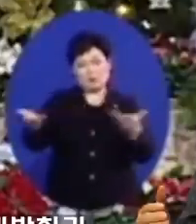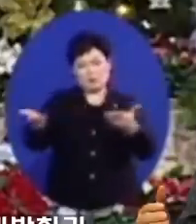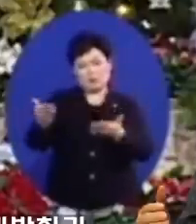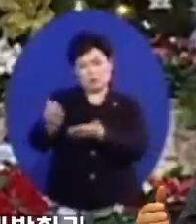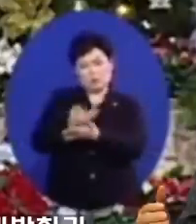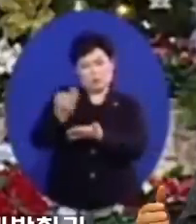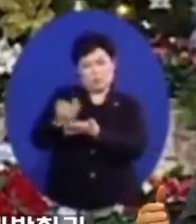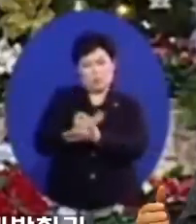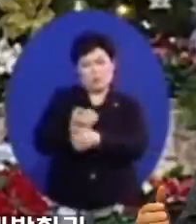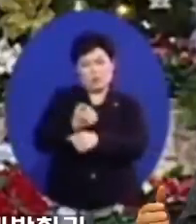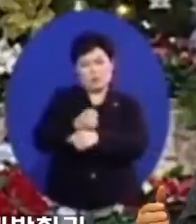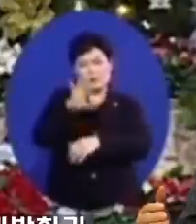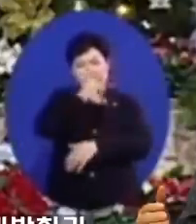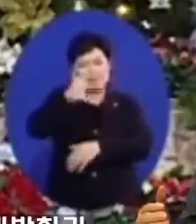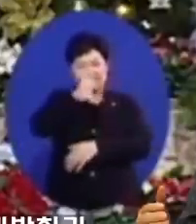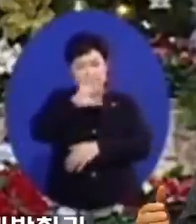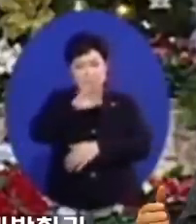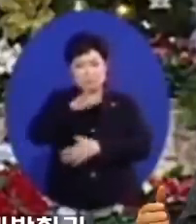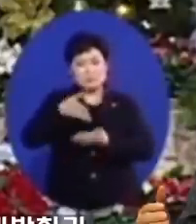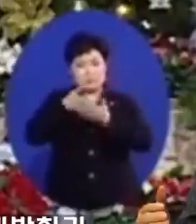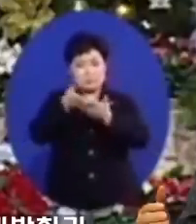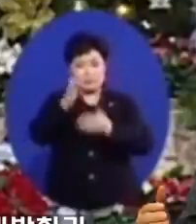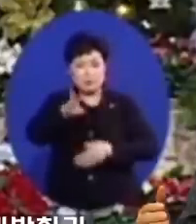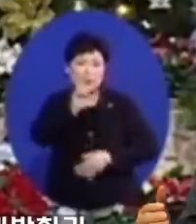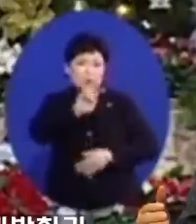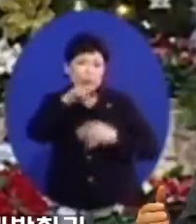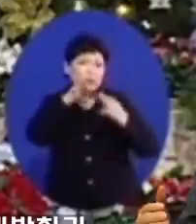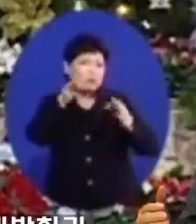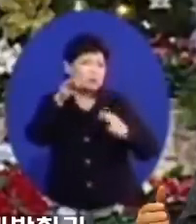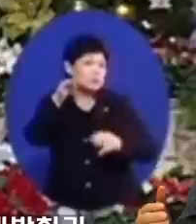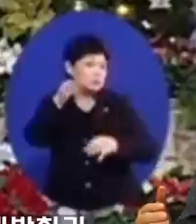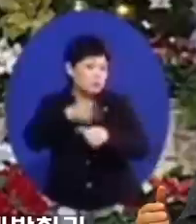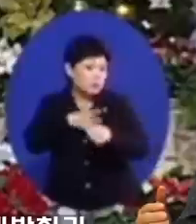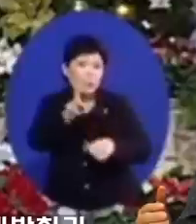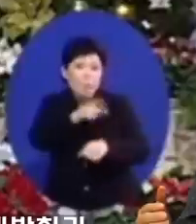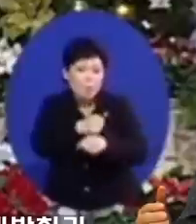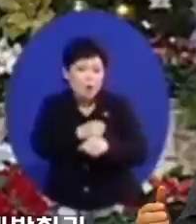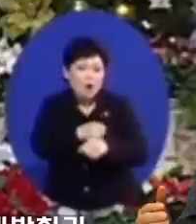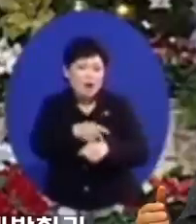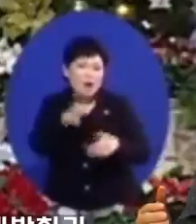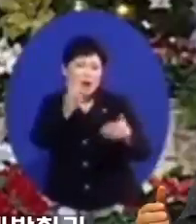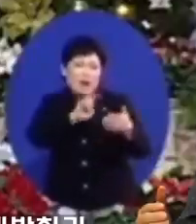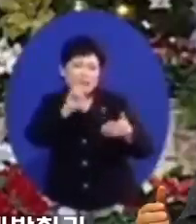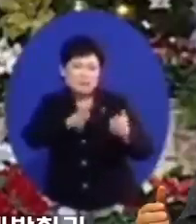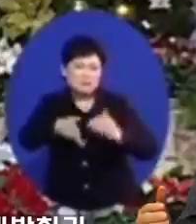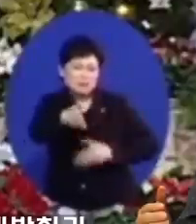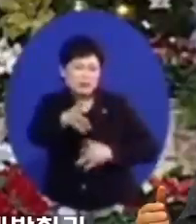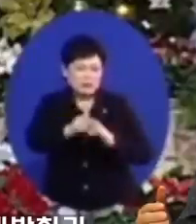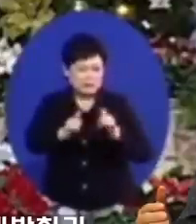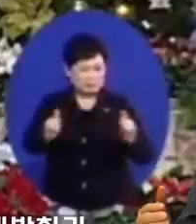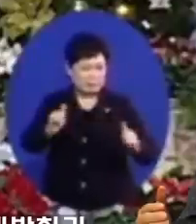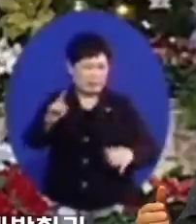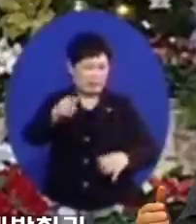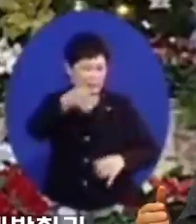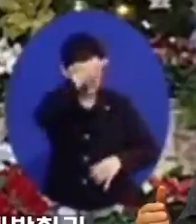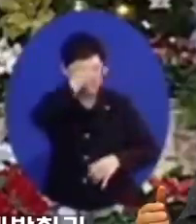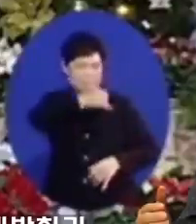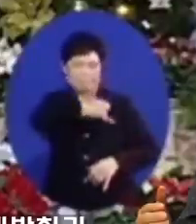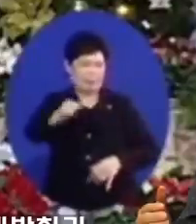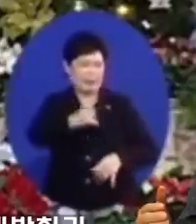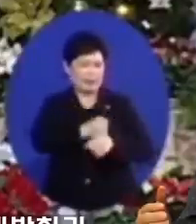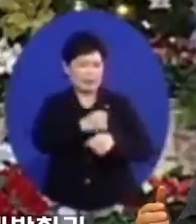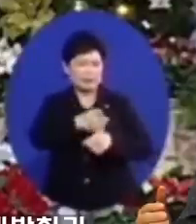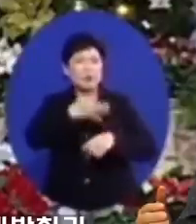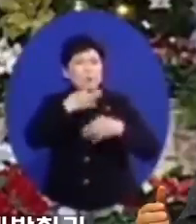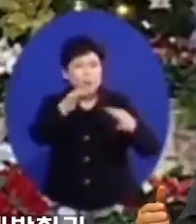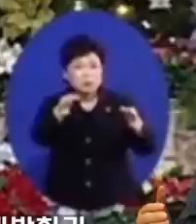벌고 레슨을 신청했습니다. 그러나 그의 노래를 듣던 선생님은 그에게 승악 가르친 자는 자질이 없네. 그의